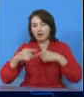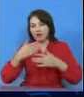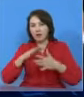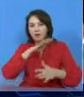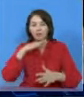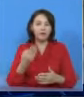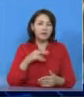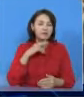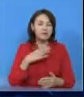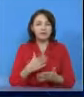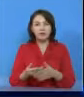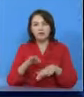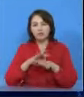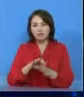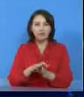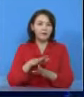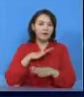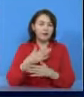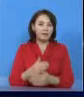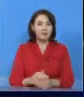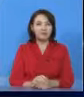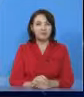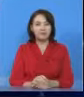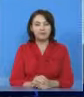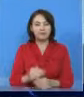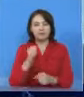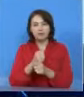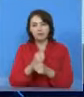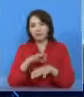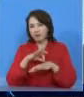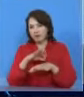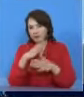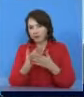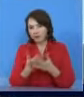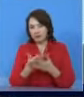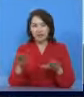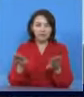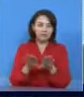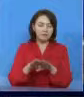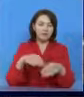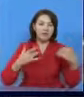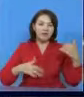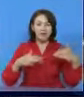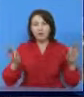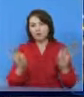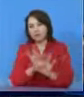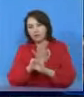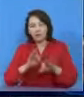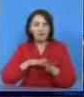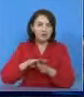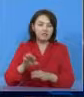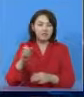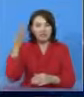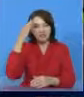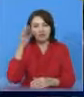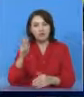көпке қалтқысы жеткізуде тың жанрдың жанашырлары ауқымды жұмыстар атқаруда. Замана тынсын гитараның үніне қосып жеткізетін дарын